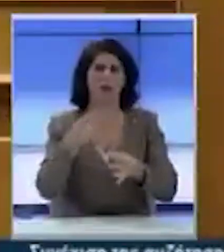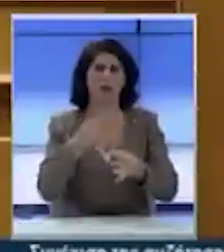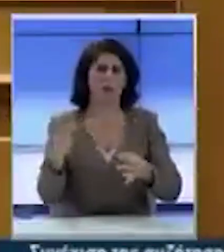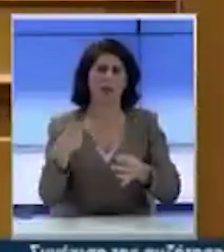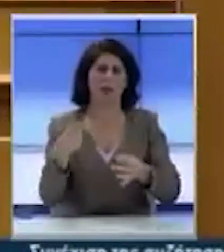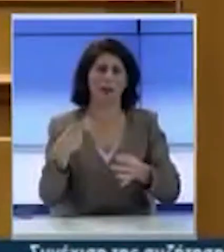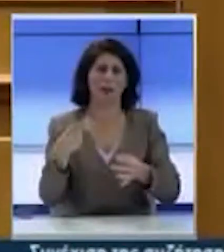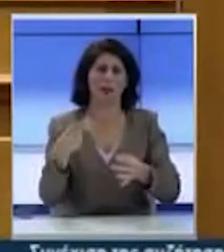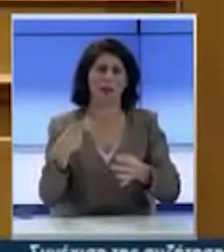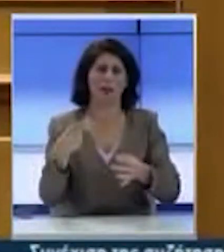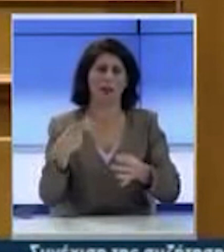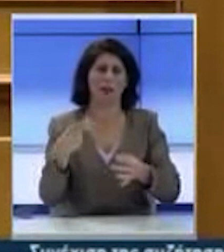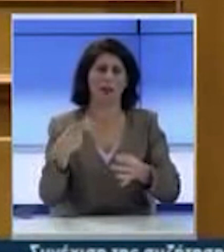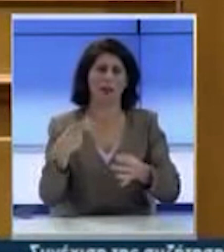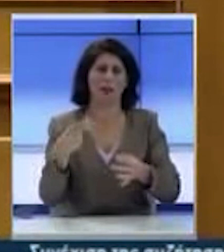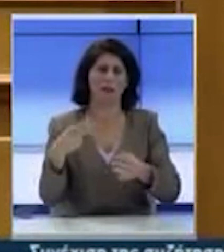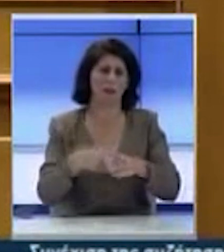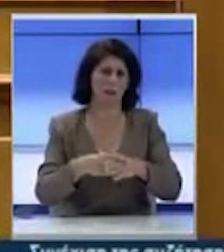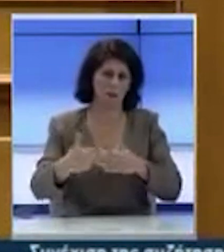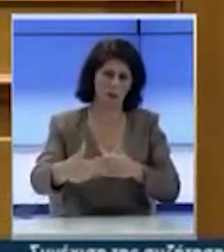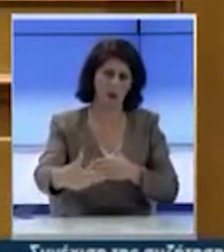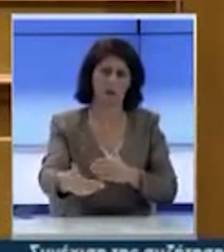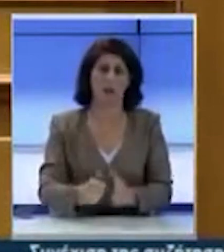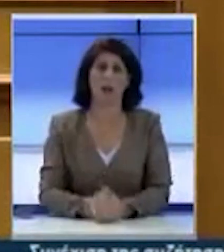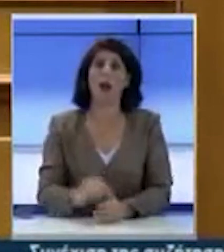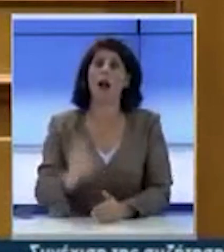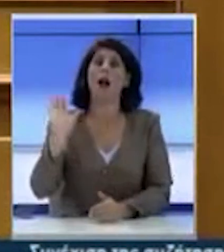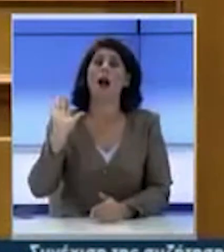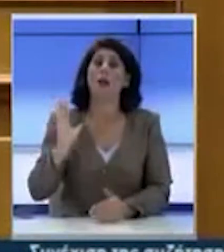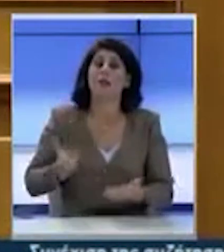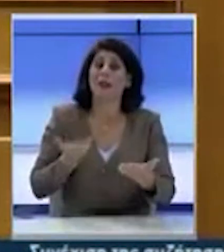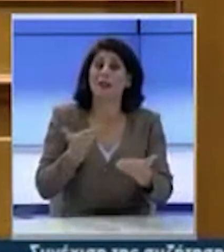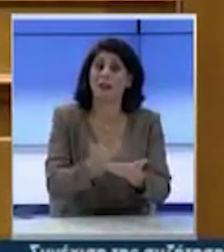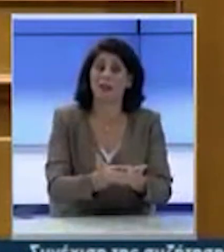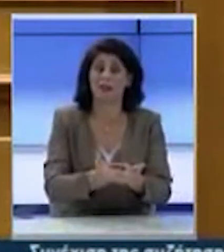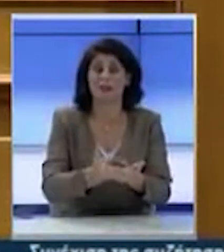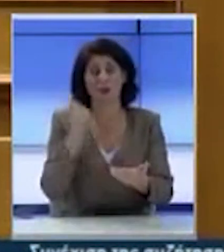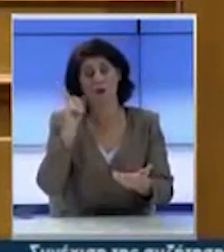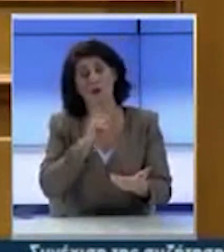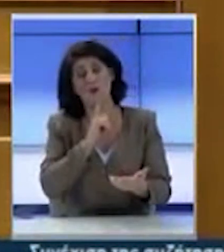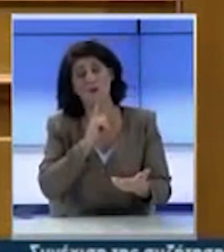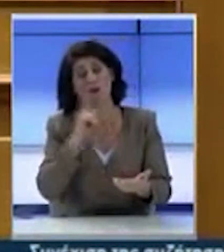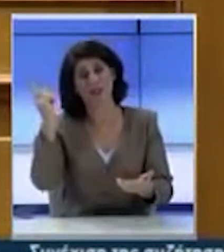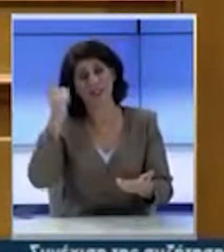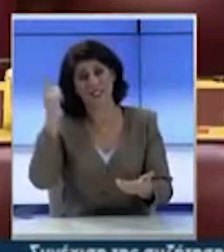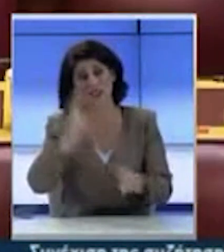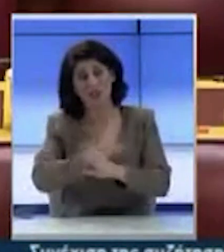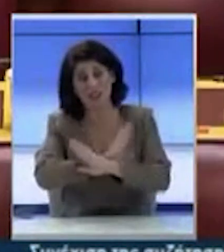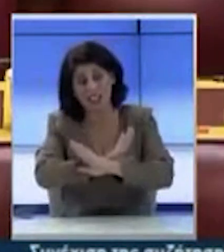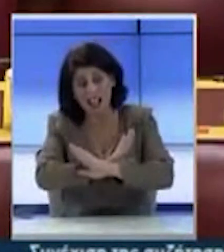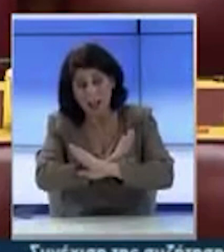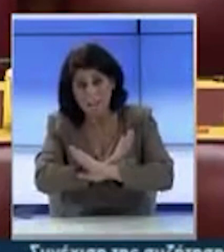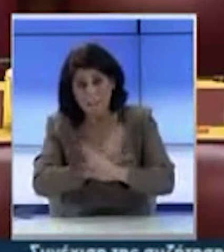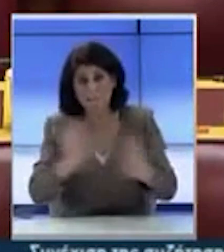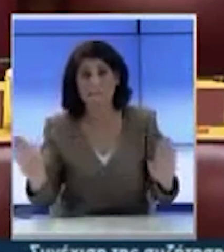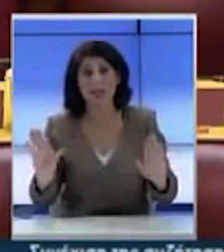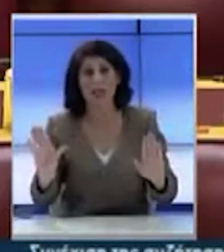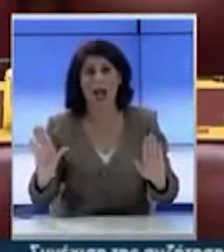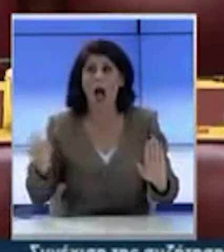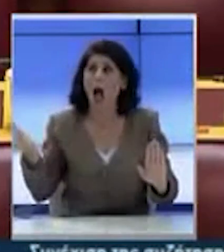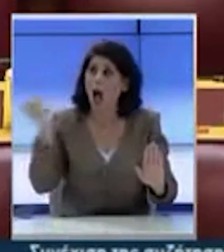Δεν καταθέσατε, ως συνήθως, καμία απολύτως αντιπρόταση. Και